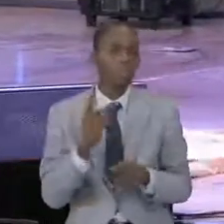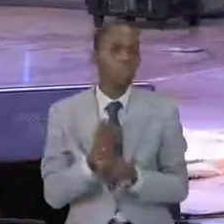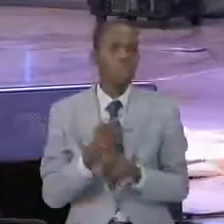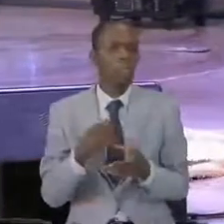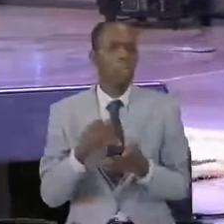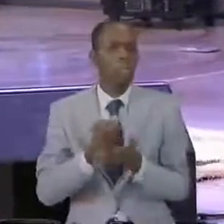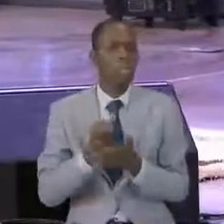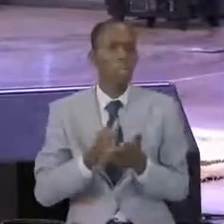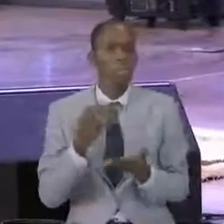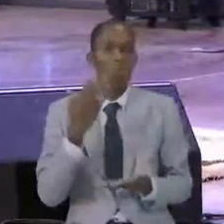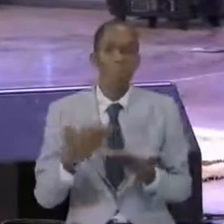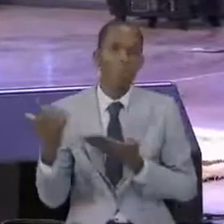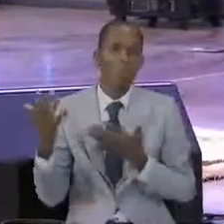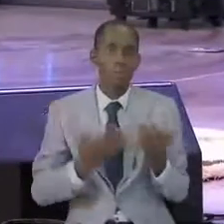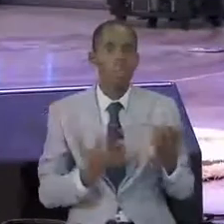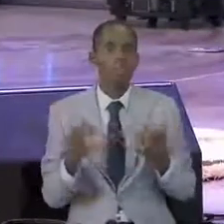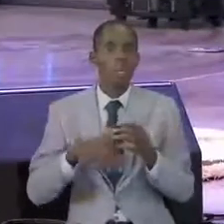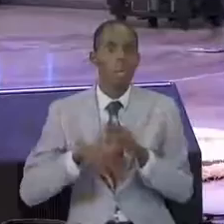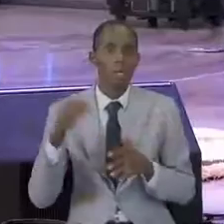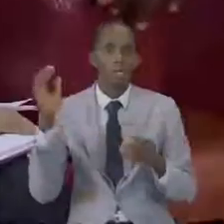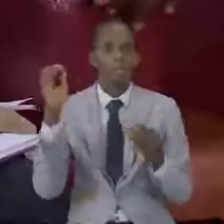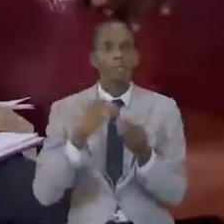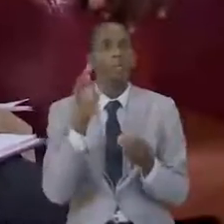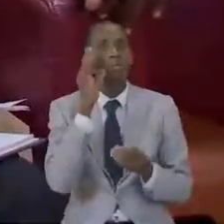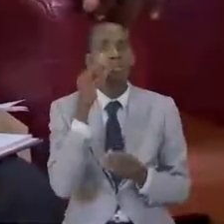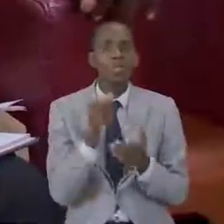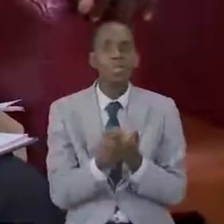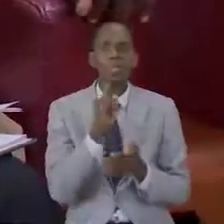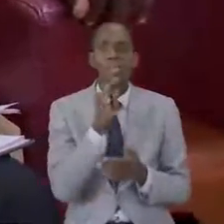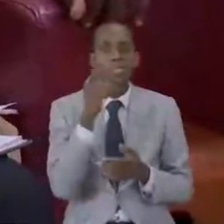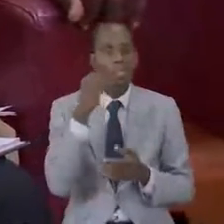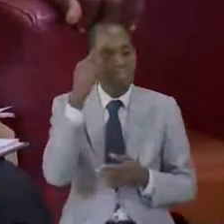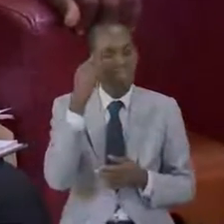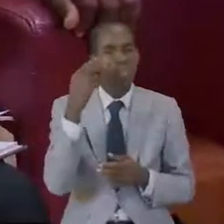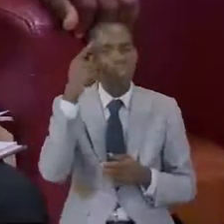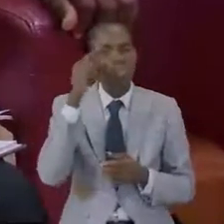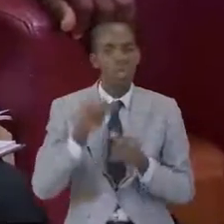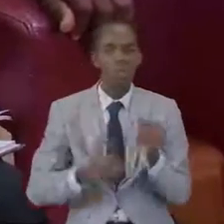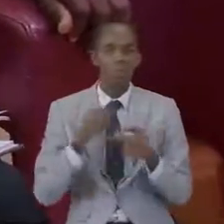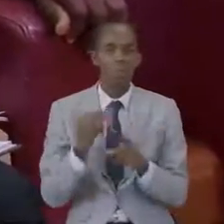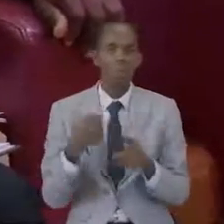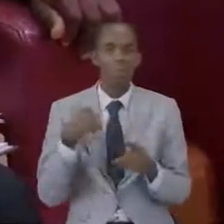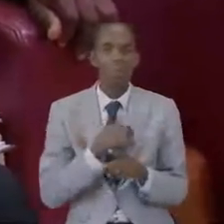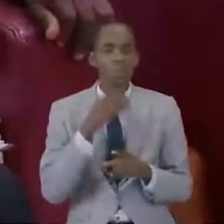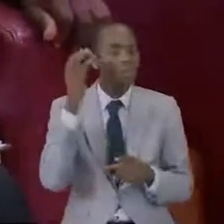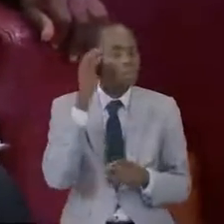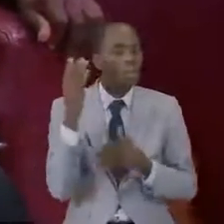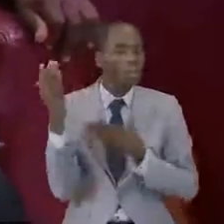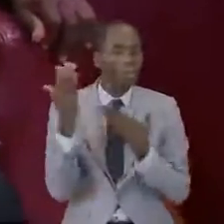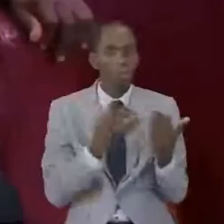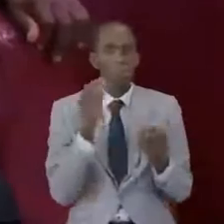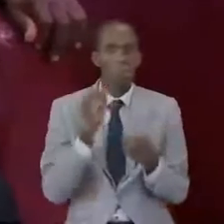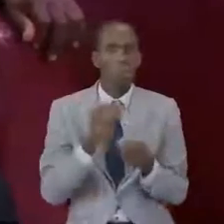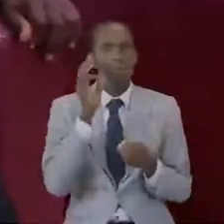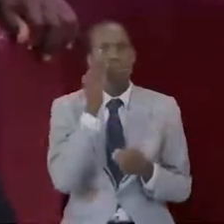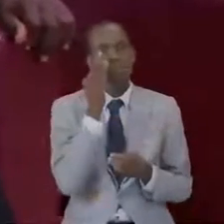le monde afin qu'il porte encore plus de fruits c'est la raison d'existence de tout mais ça que nous entendons pour